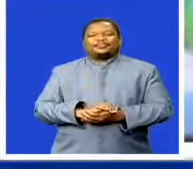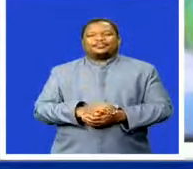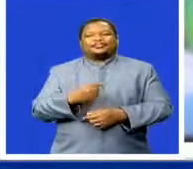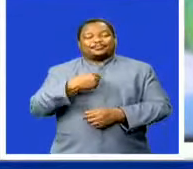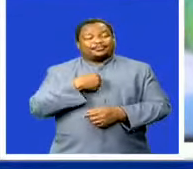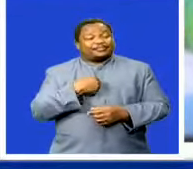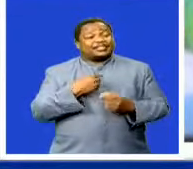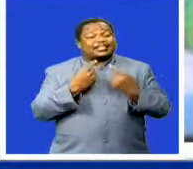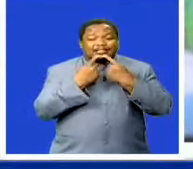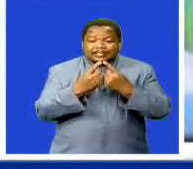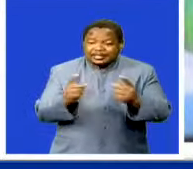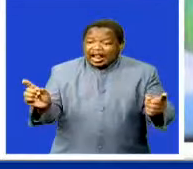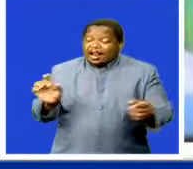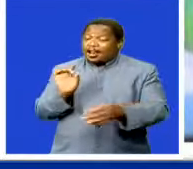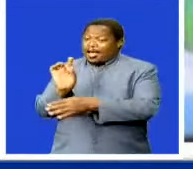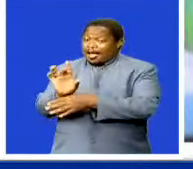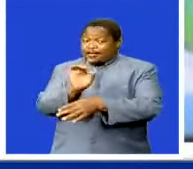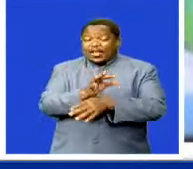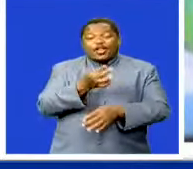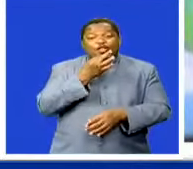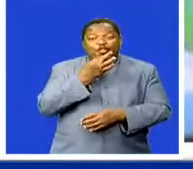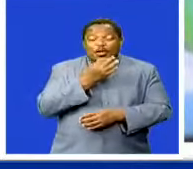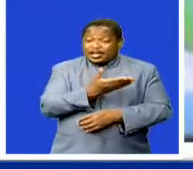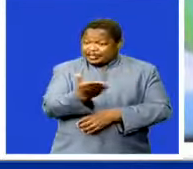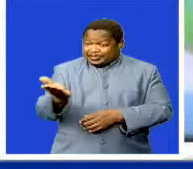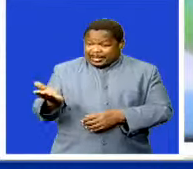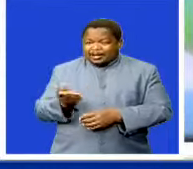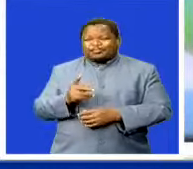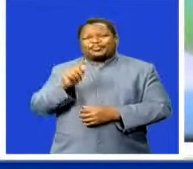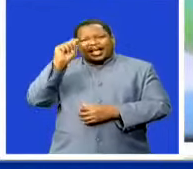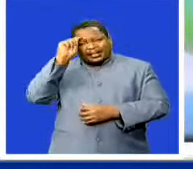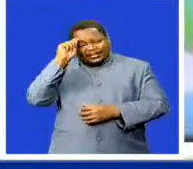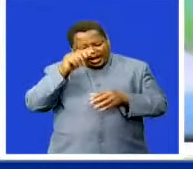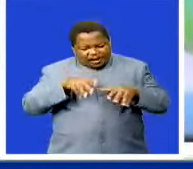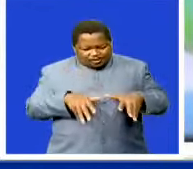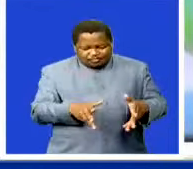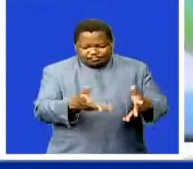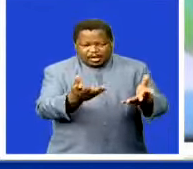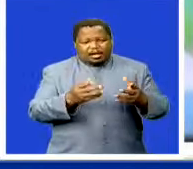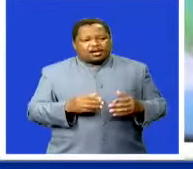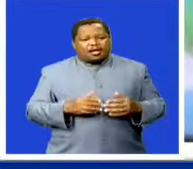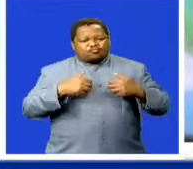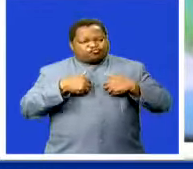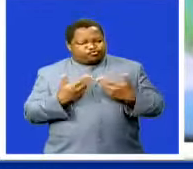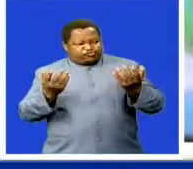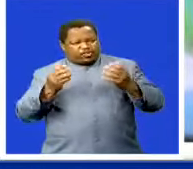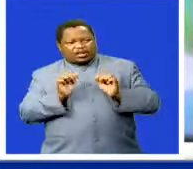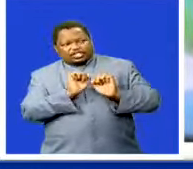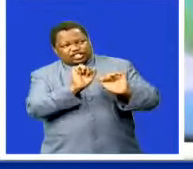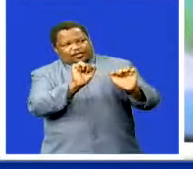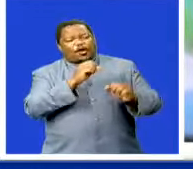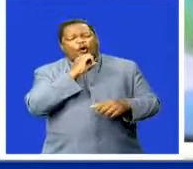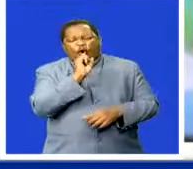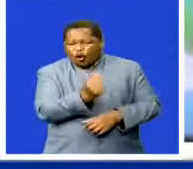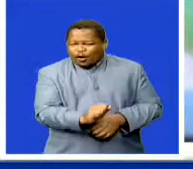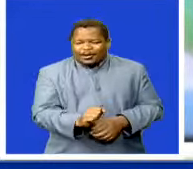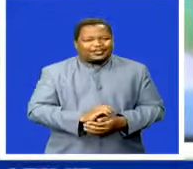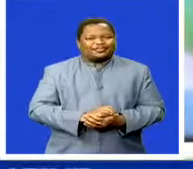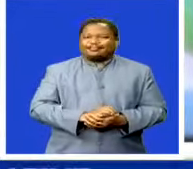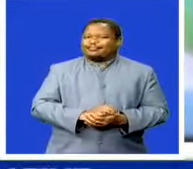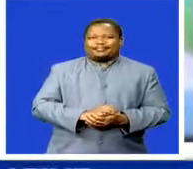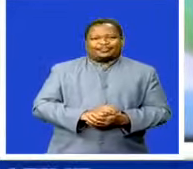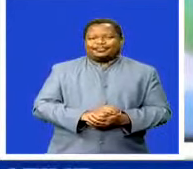kuphela ikhona imali kulimeni and most of the youth they believe kulima ubamubushiswe lana which is not